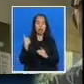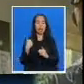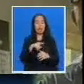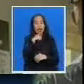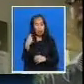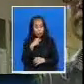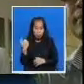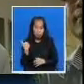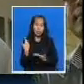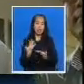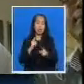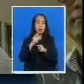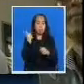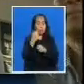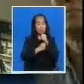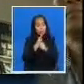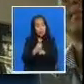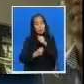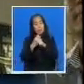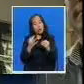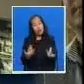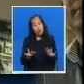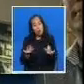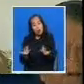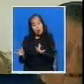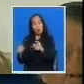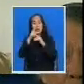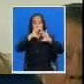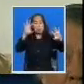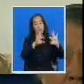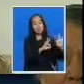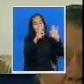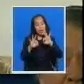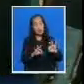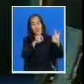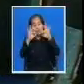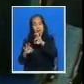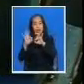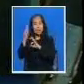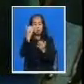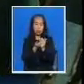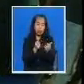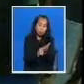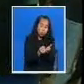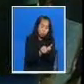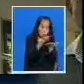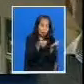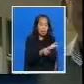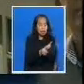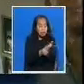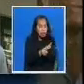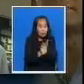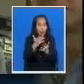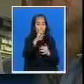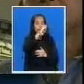ก็มีแล้วก็ปีแล้วปีเล่าก็รัฐบาลก็ต้องมานั่งคิดว่าจะหาระบบในการที่จะมาแทรกแซงช่วยเหลือเกษตรกรยังไงระบ